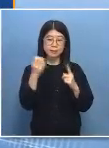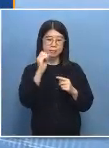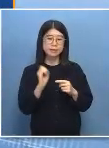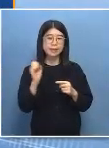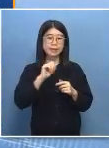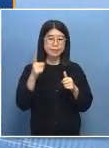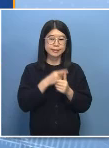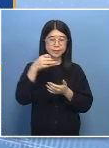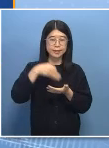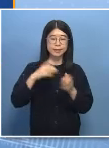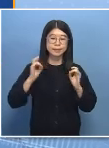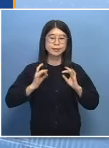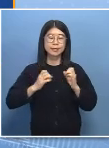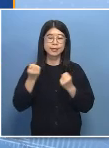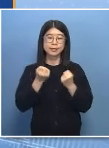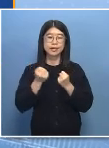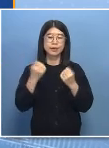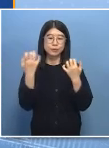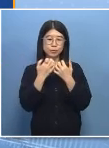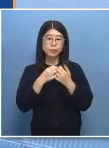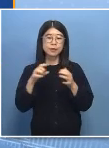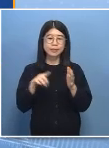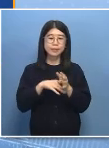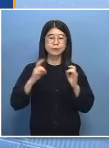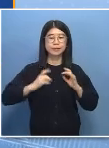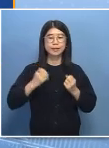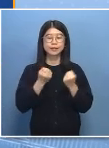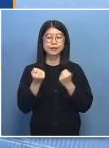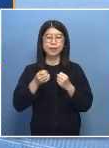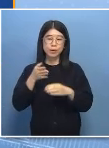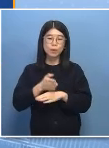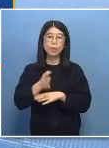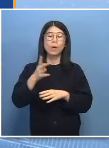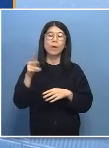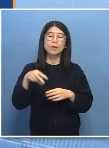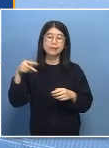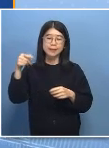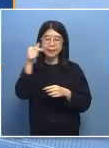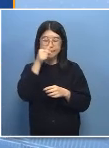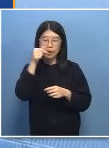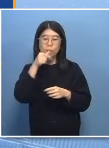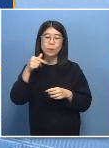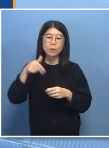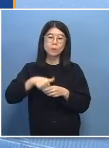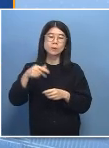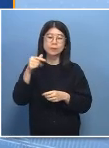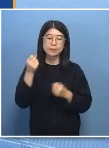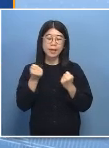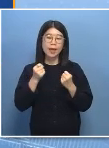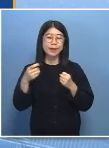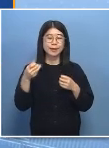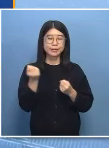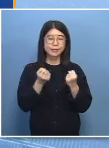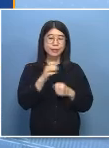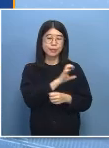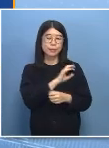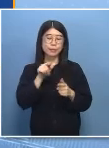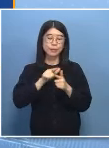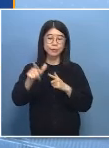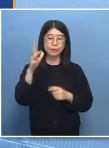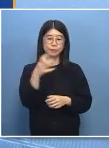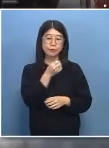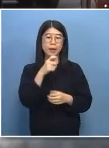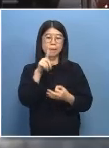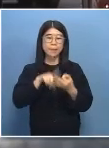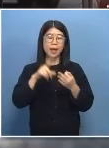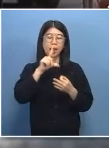登記嘅私家車數目，電動私家車都超越咗汽油車。汽車會永遠榮譽會長李耀培認